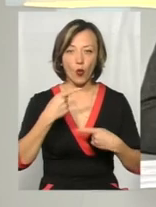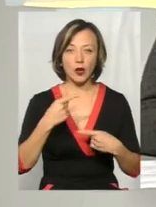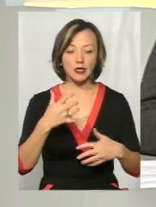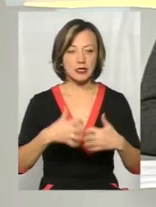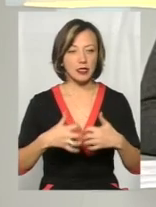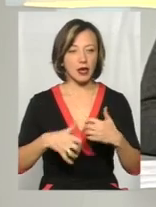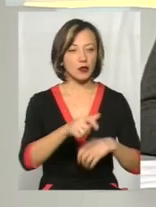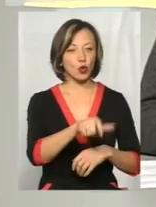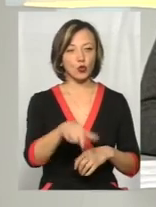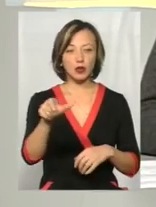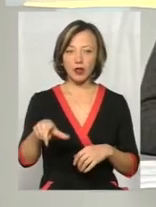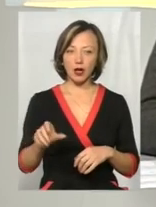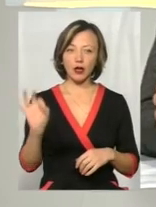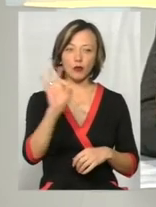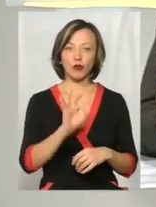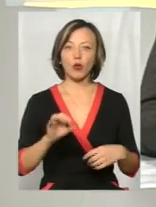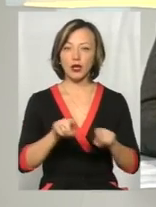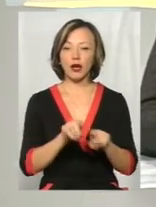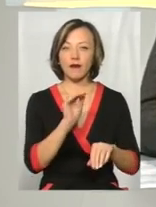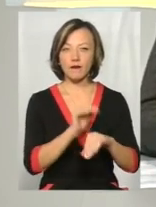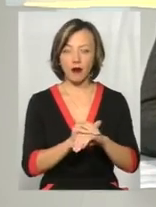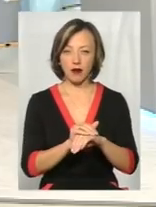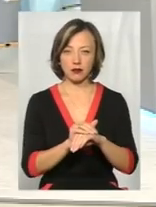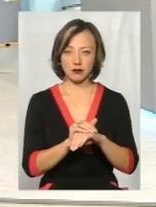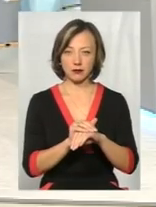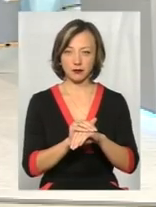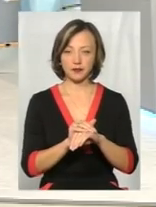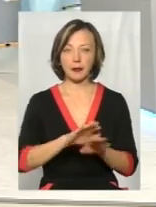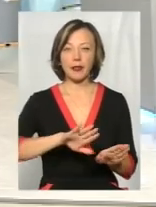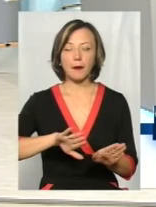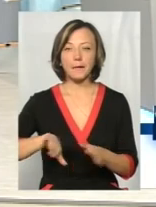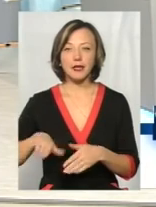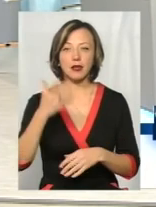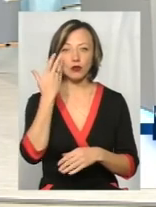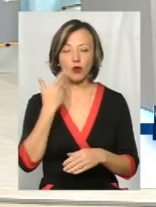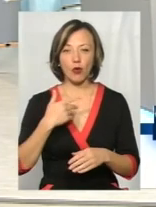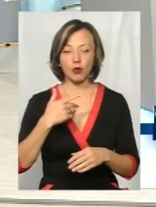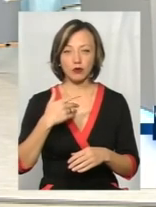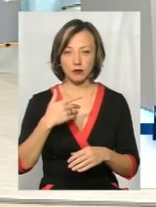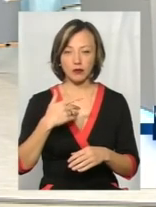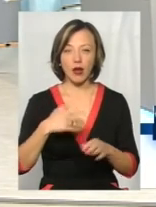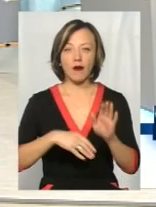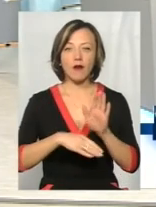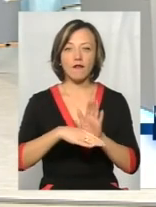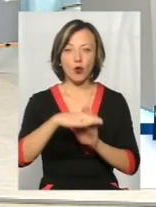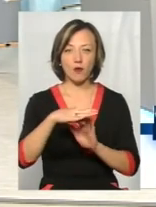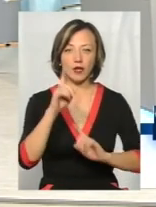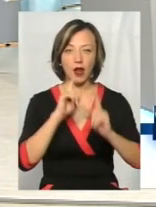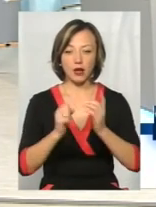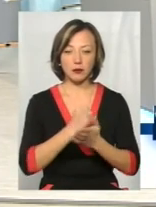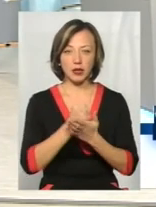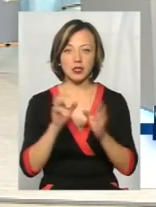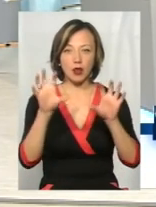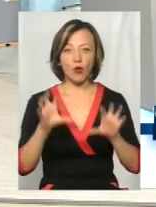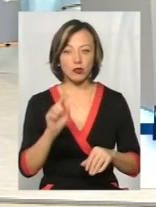серед людей про такий факт. Після того, як Верховна Рада прийняла цей закон, поки що, знову ж таки,